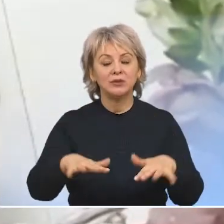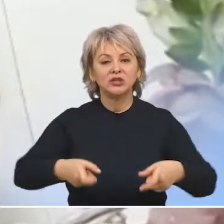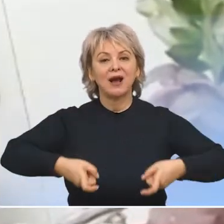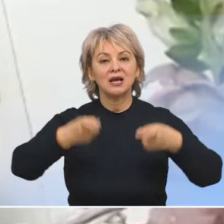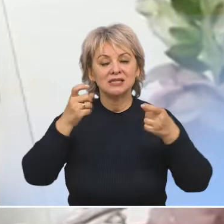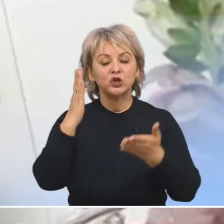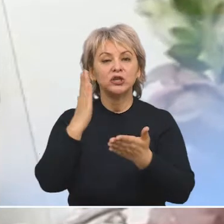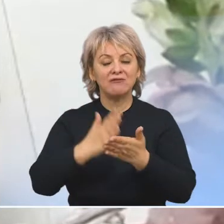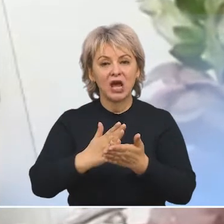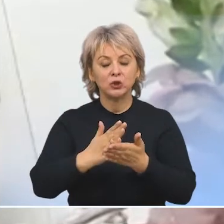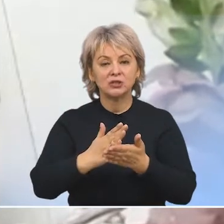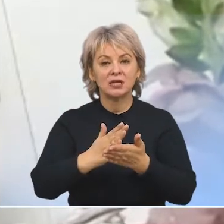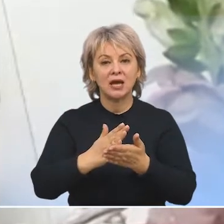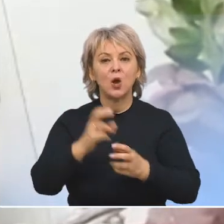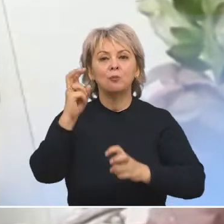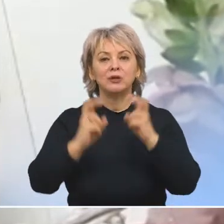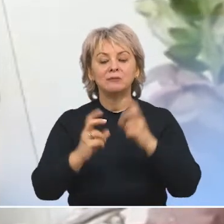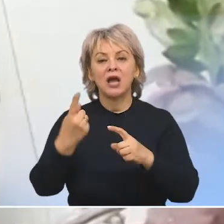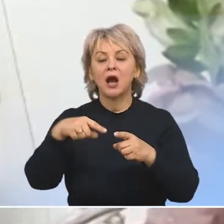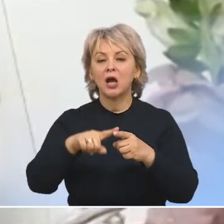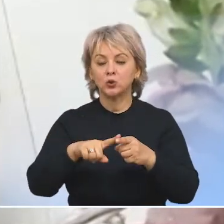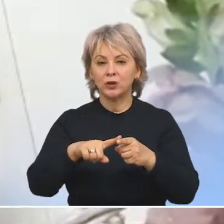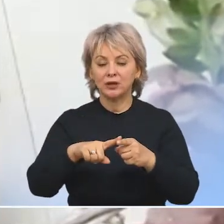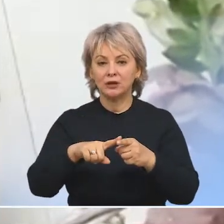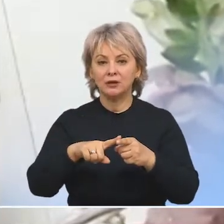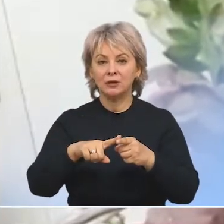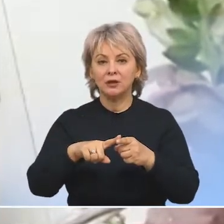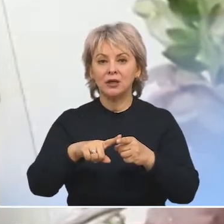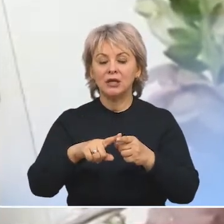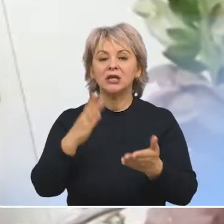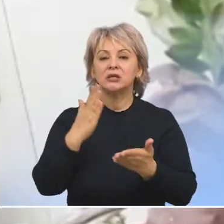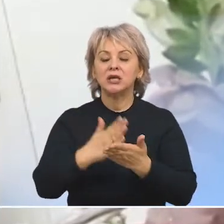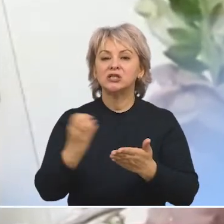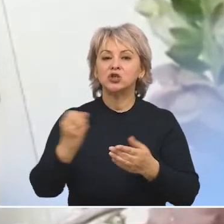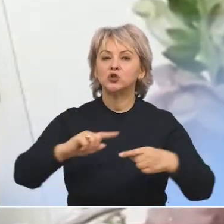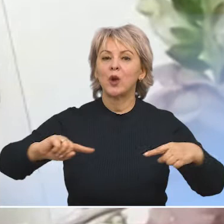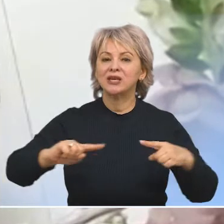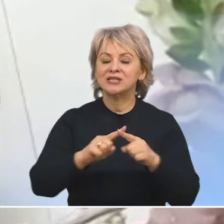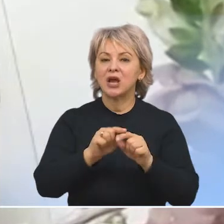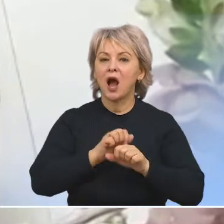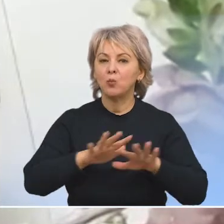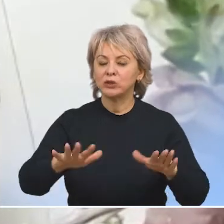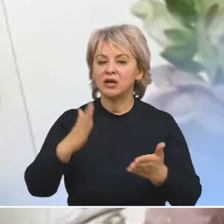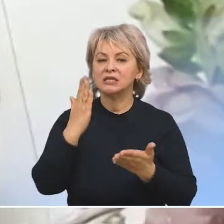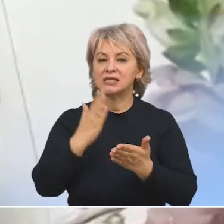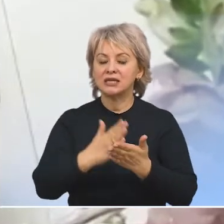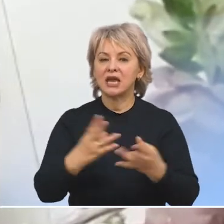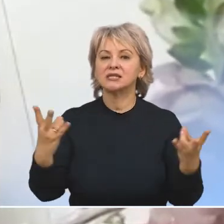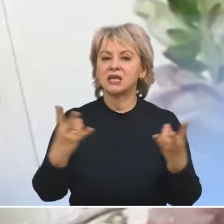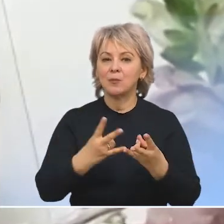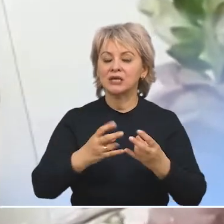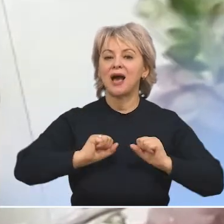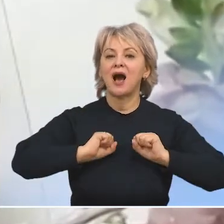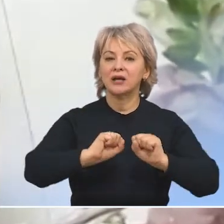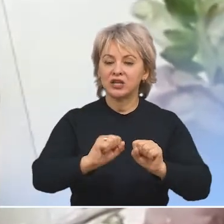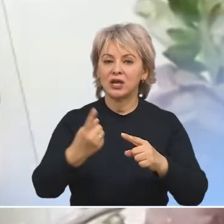объекты гостиничные являются предприятиями, на которых есть еще и инженерные коммуникации, есть еще и